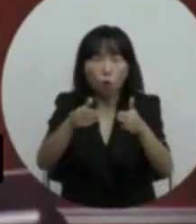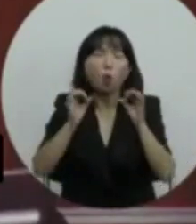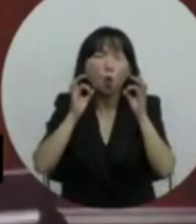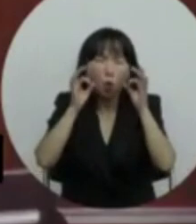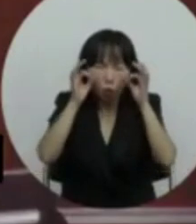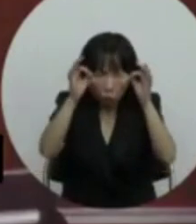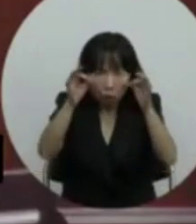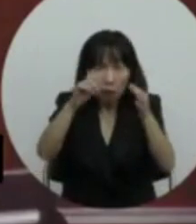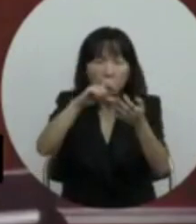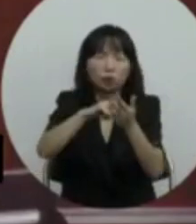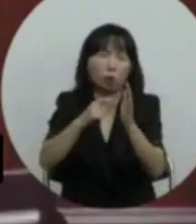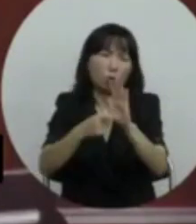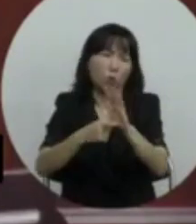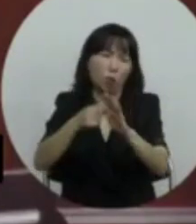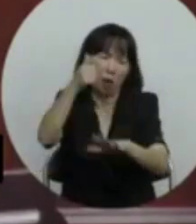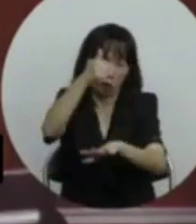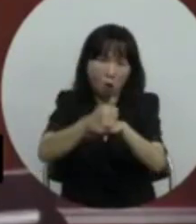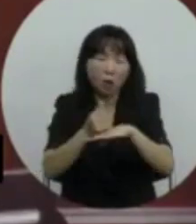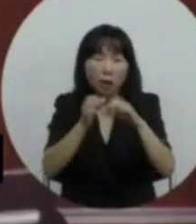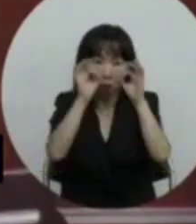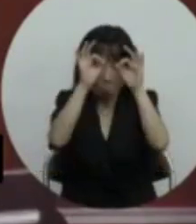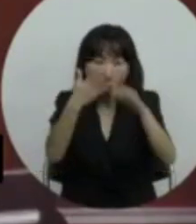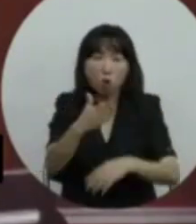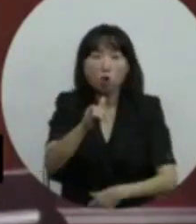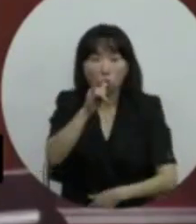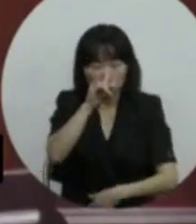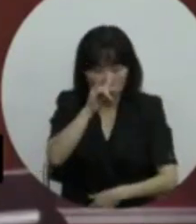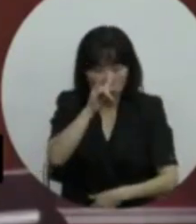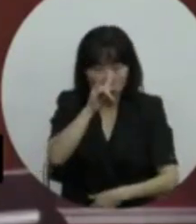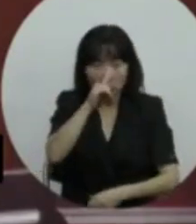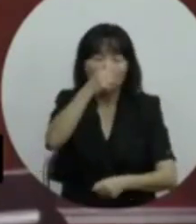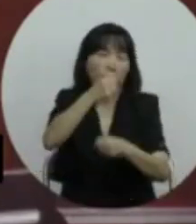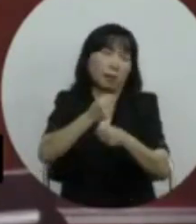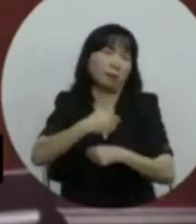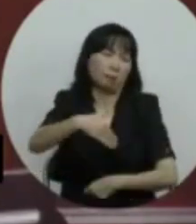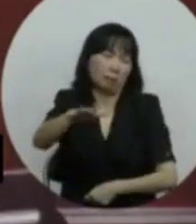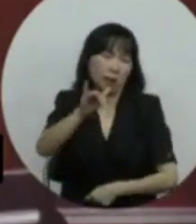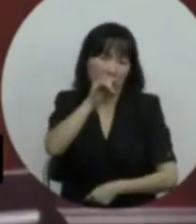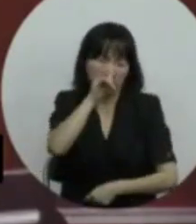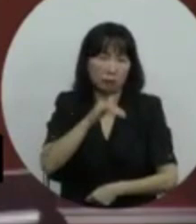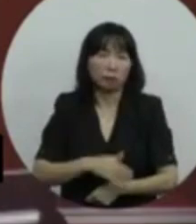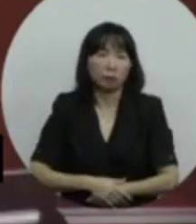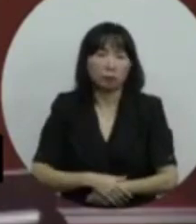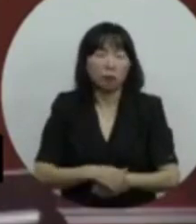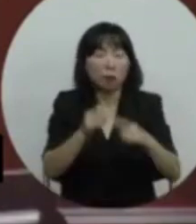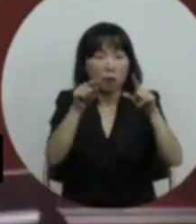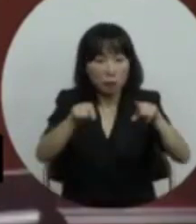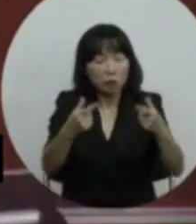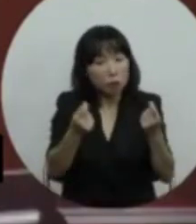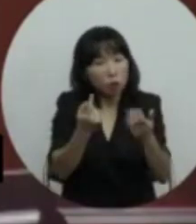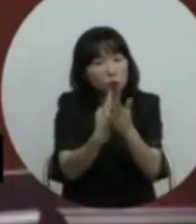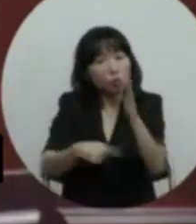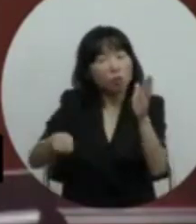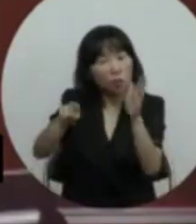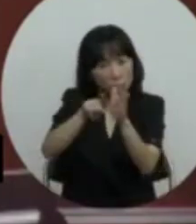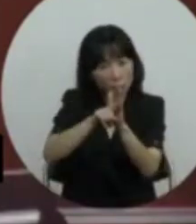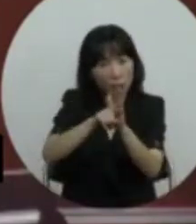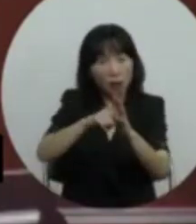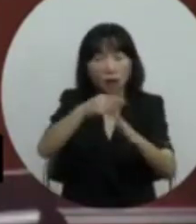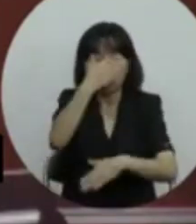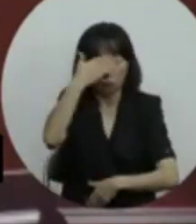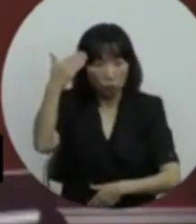있는 비전을 세워 청년 정책을 개발하고 추진하여야 합니다. 이를 위해 청년 정책이나